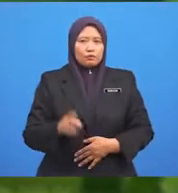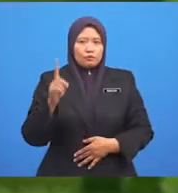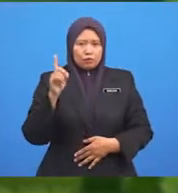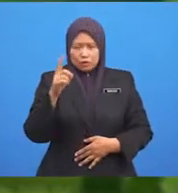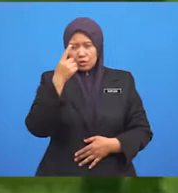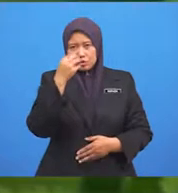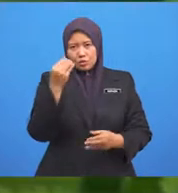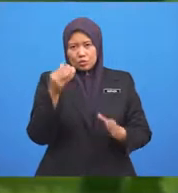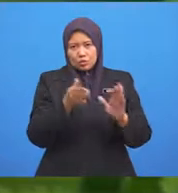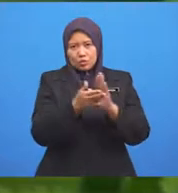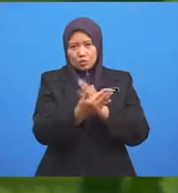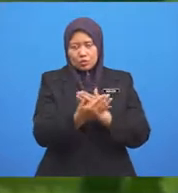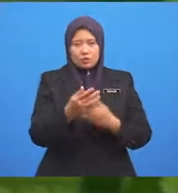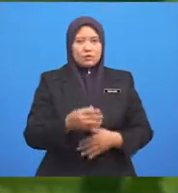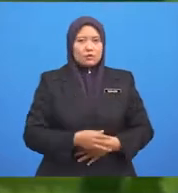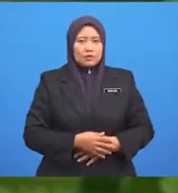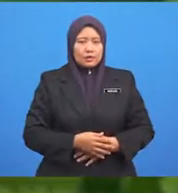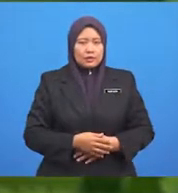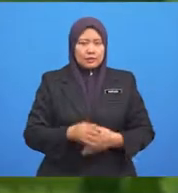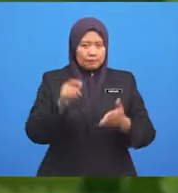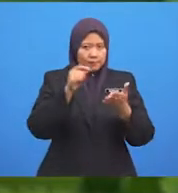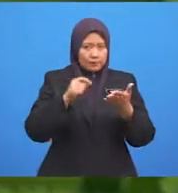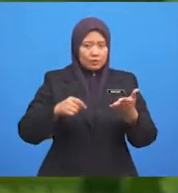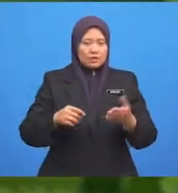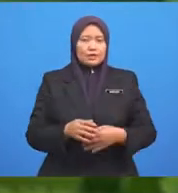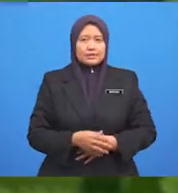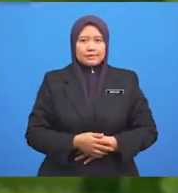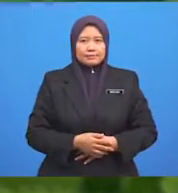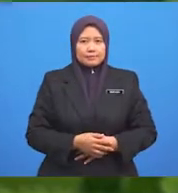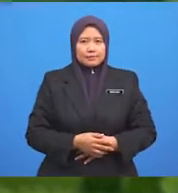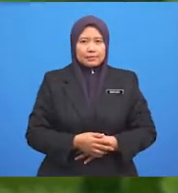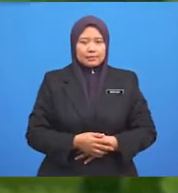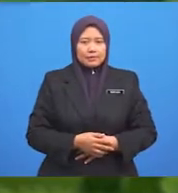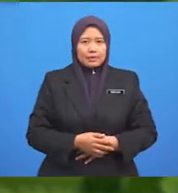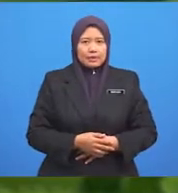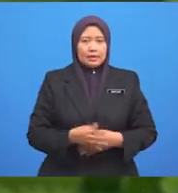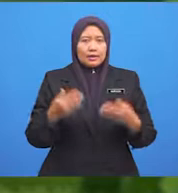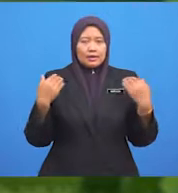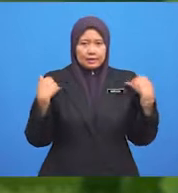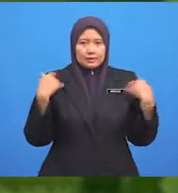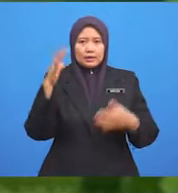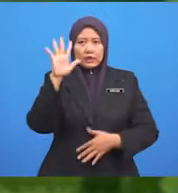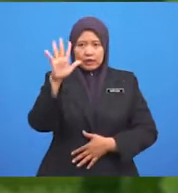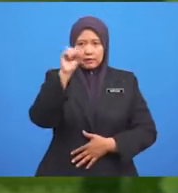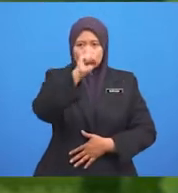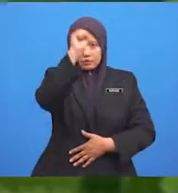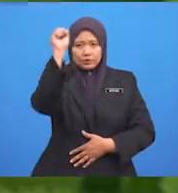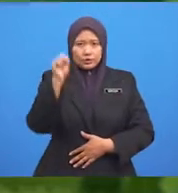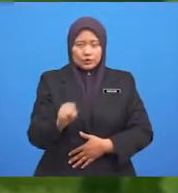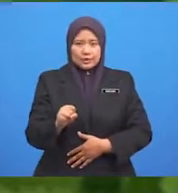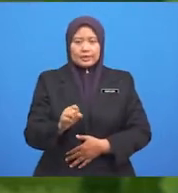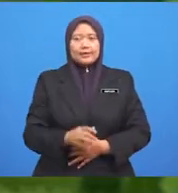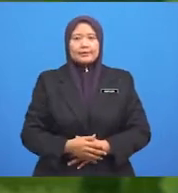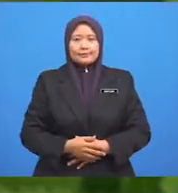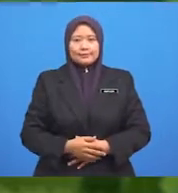bagi memantapkan tema dalam sebuah karya. Terdapat 5 persoalan yang cikgu